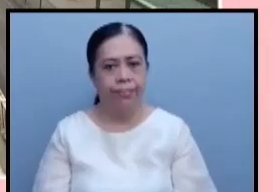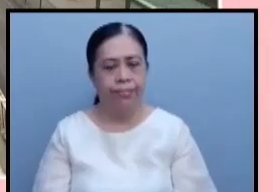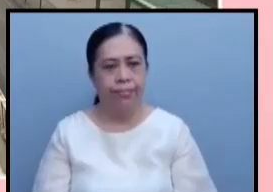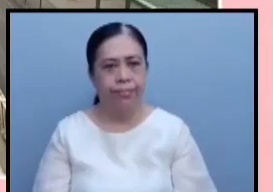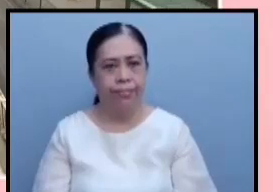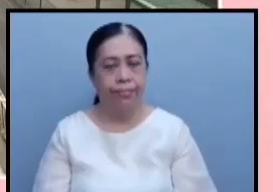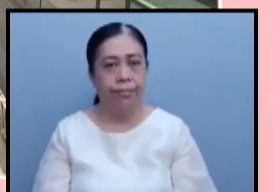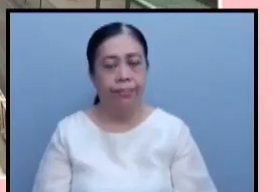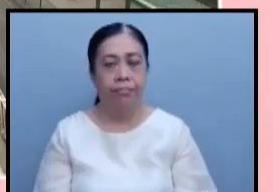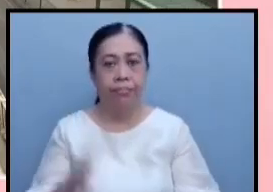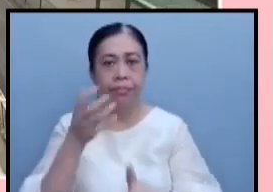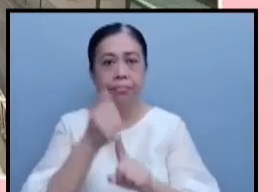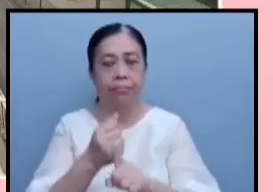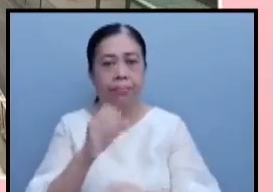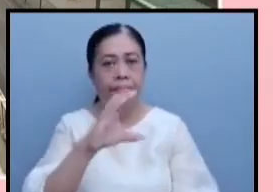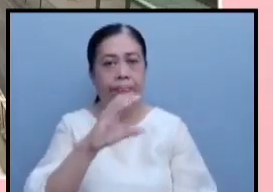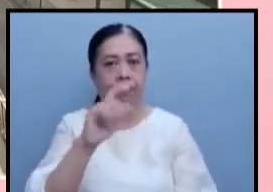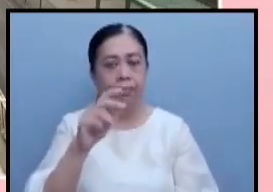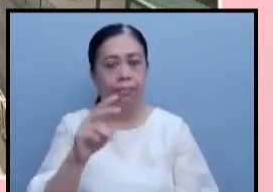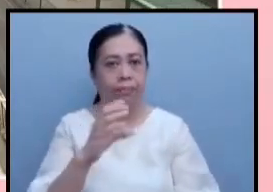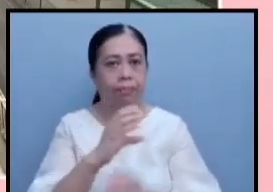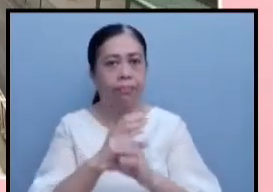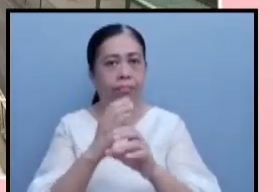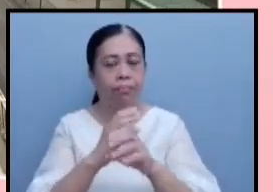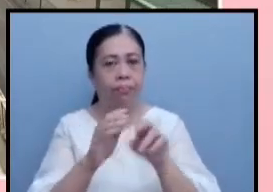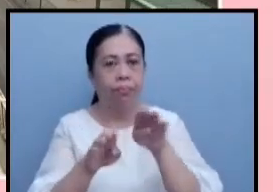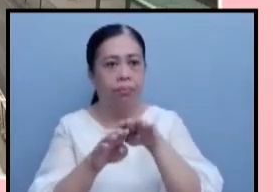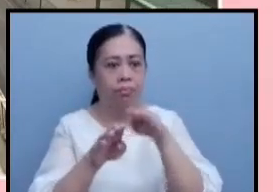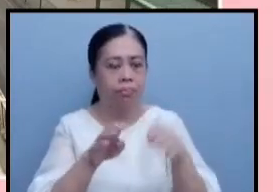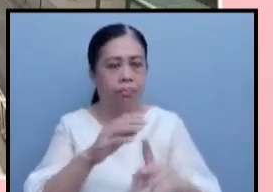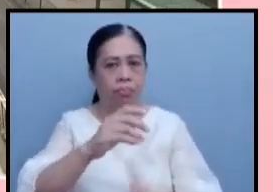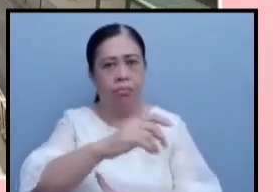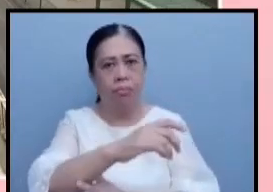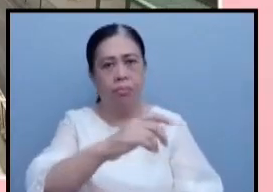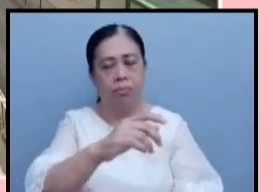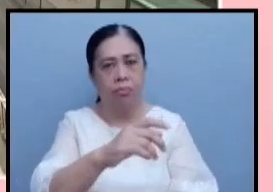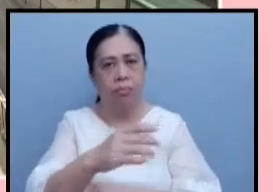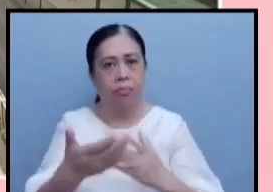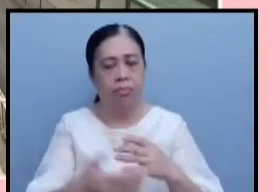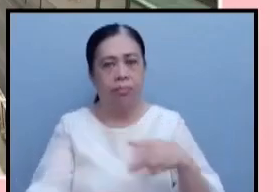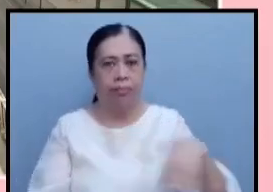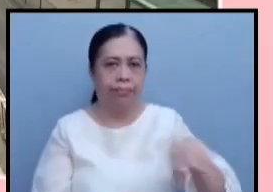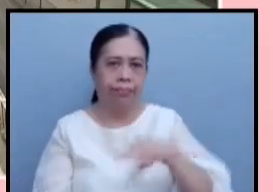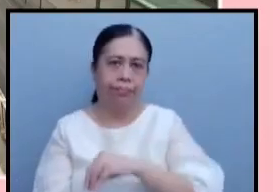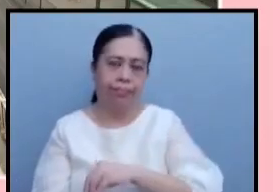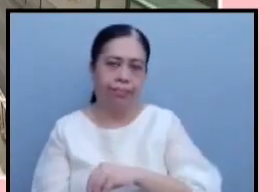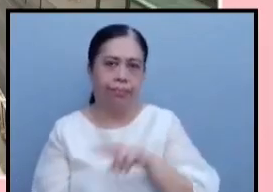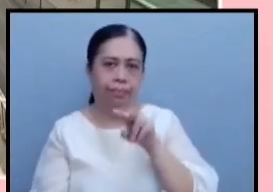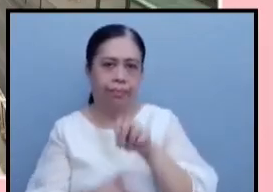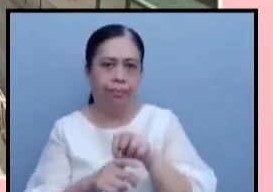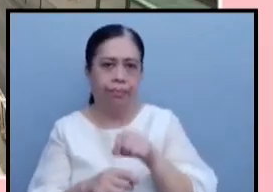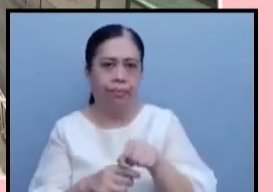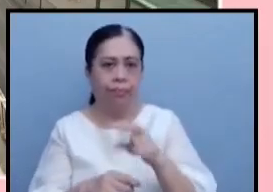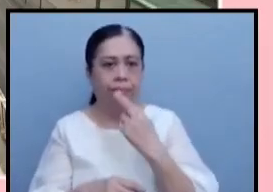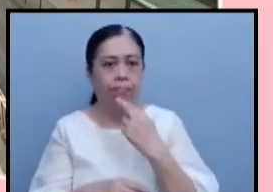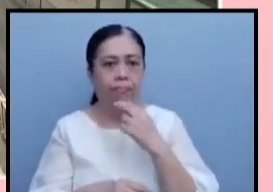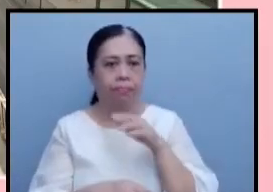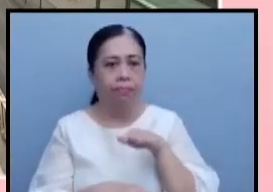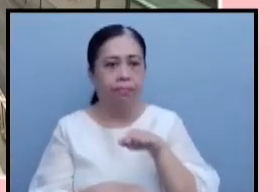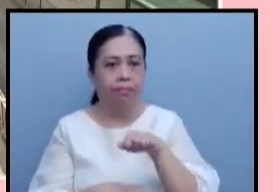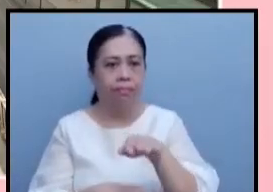sa pool sa CCTV ang kotseng nahulog sa isang tulay sa Peña Blanca, Cagayan. Kitang pumasok ang pulang sasakyan sa bahagi